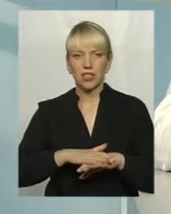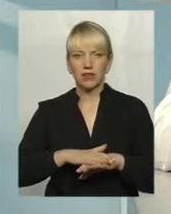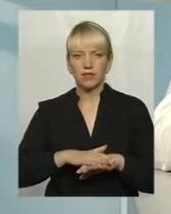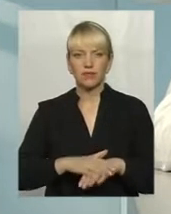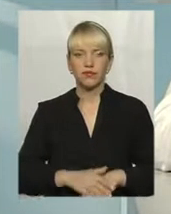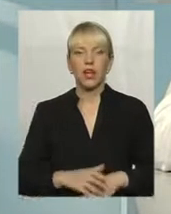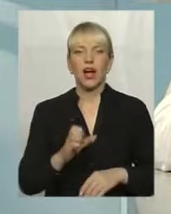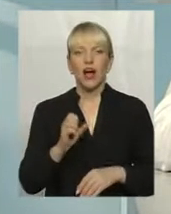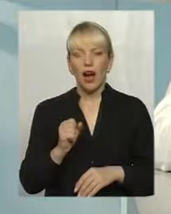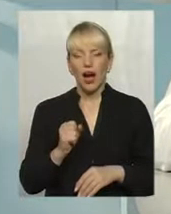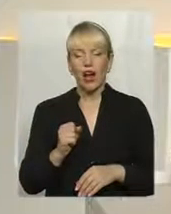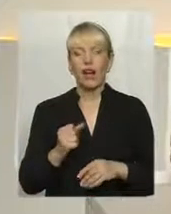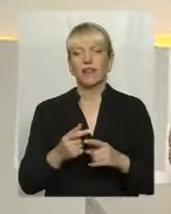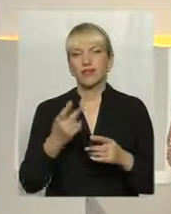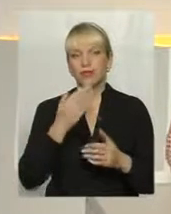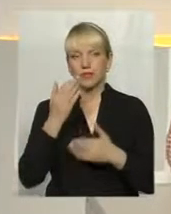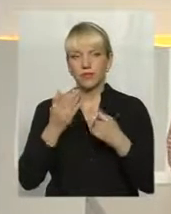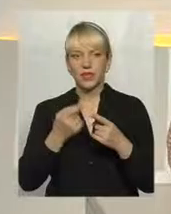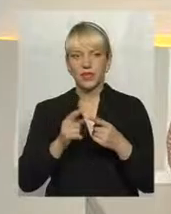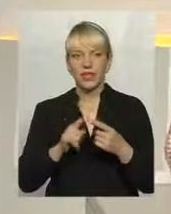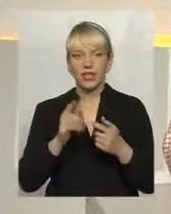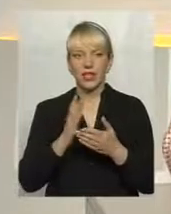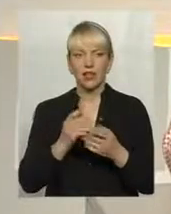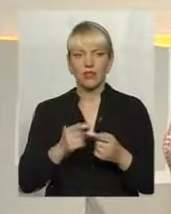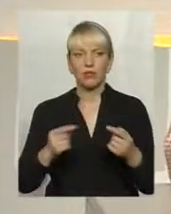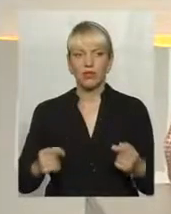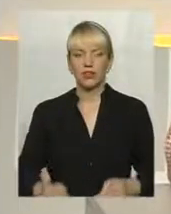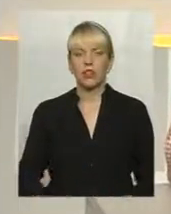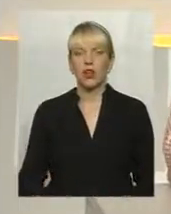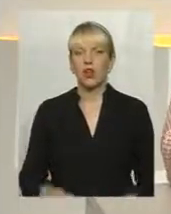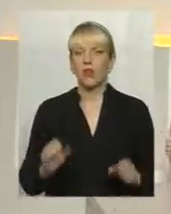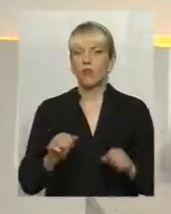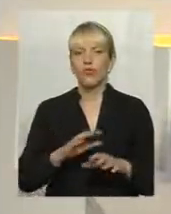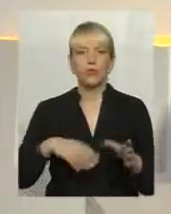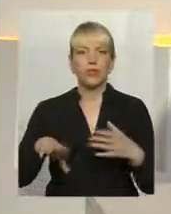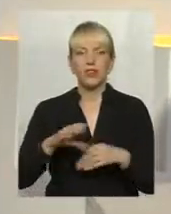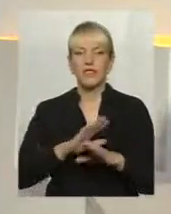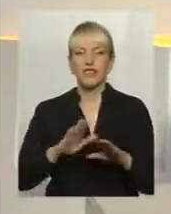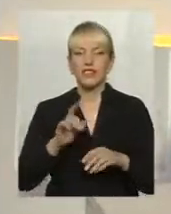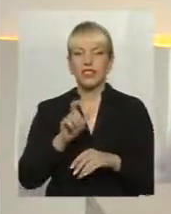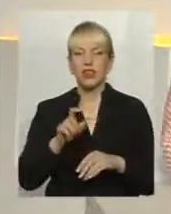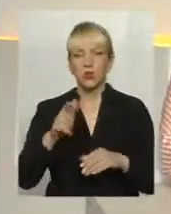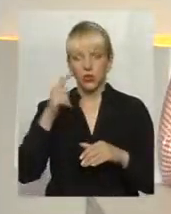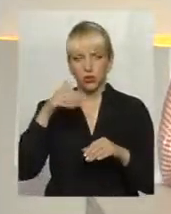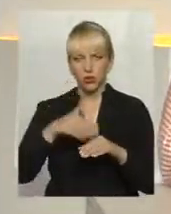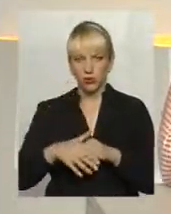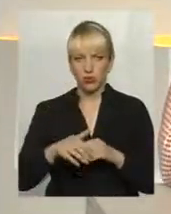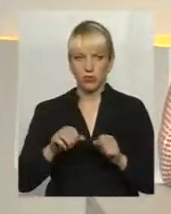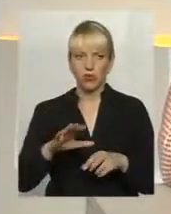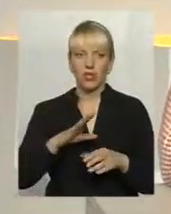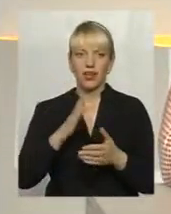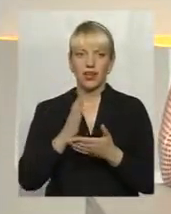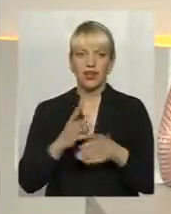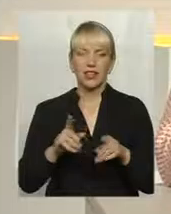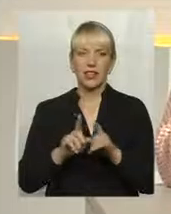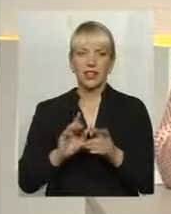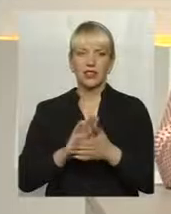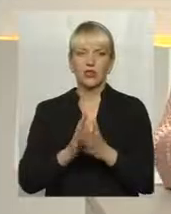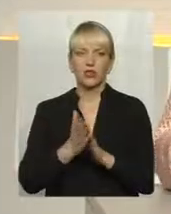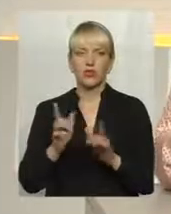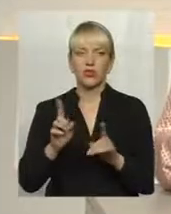референдум. А деталізуйте, будь ласка, більше. Можливо, не всі люди розуміють. Тому що, розумієте, є така ситуація, що